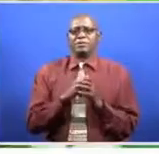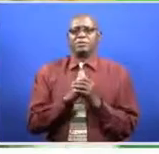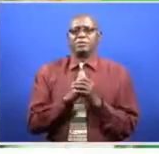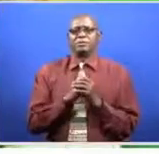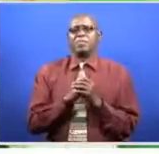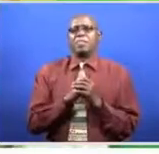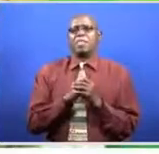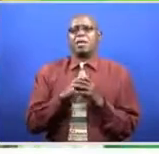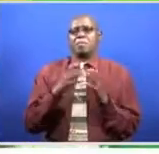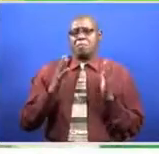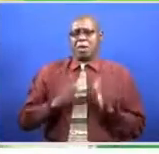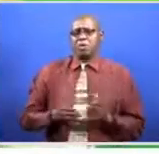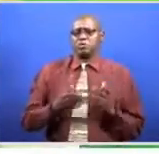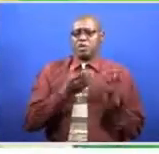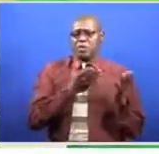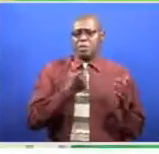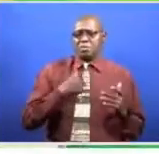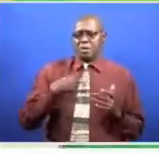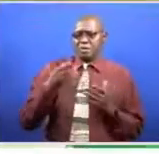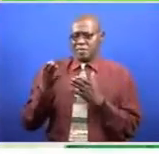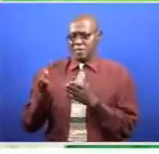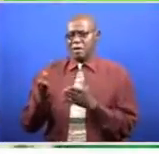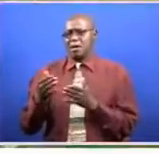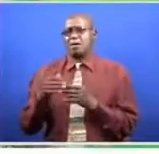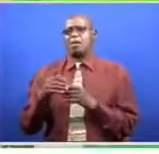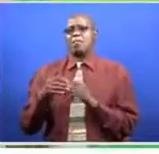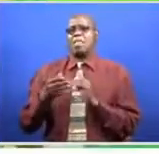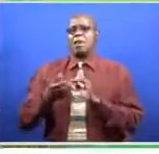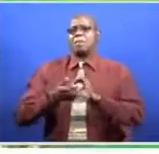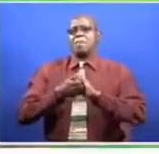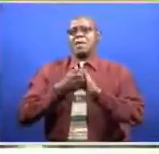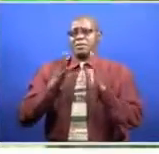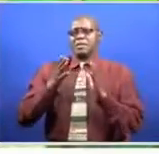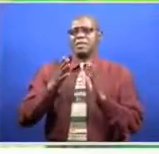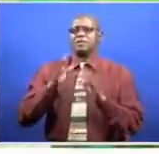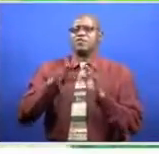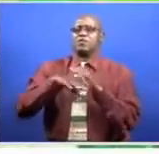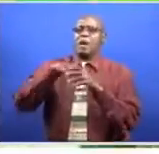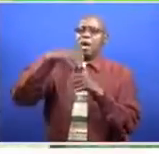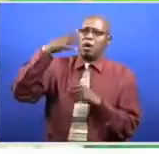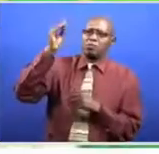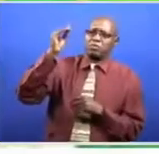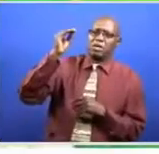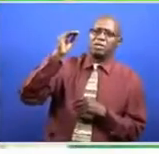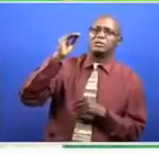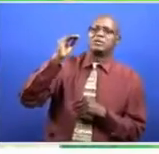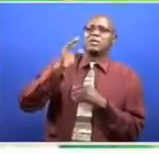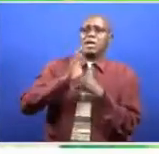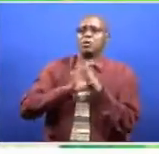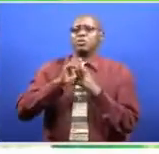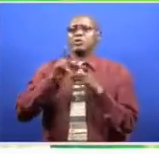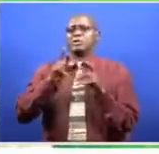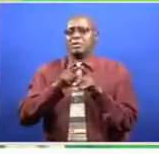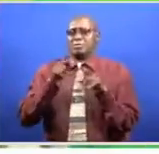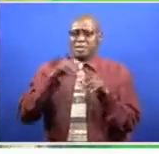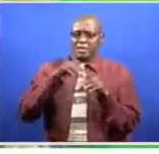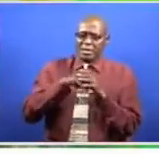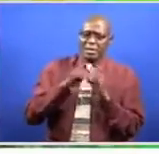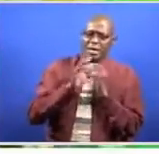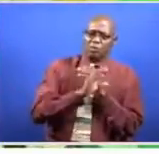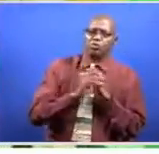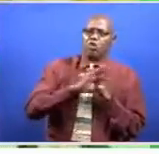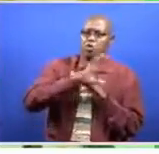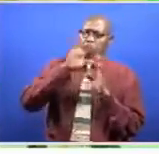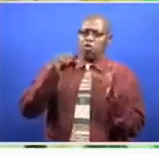Mwananchi yuko pale, mimi niko pale na partners wangu kutoka ndani ya nchi na nje ya nchi wako pale, tuweze kusolve, kwa